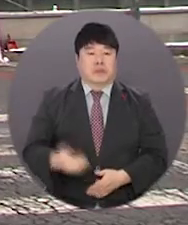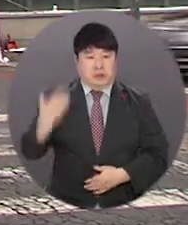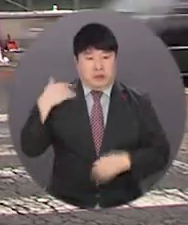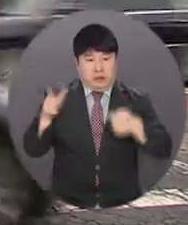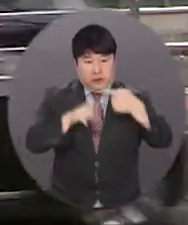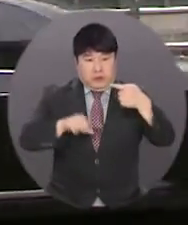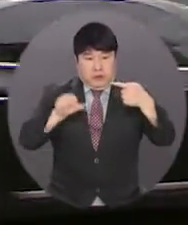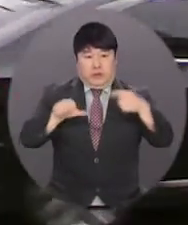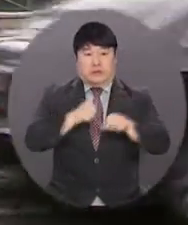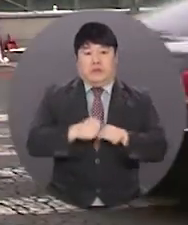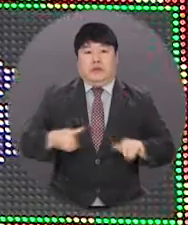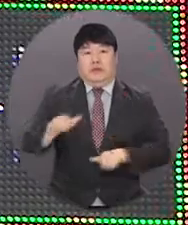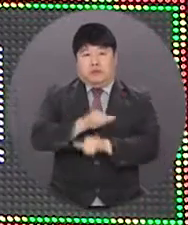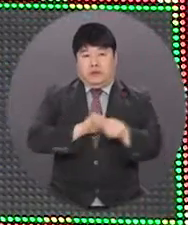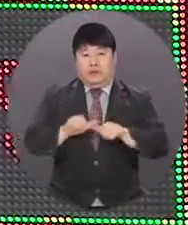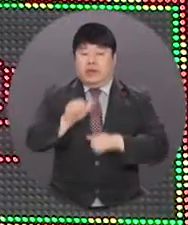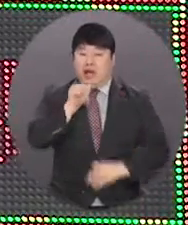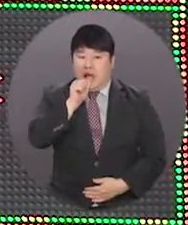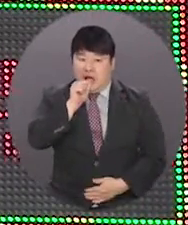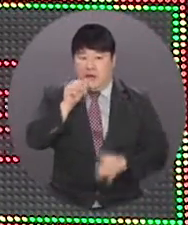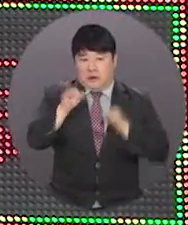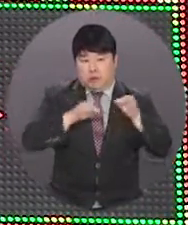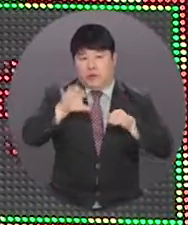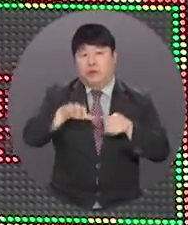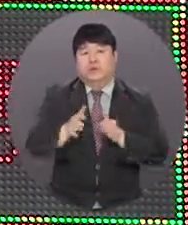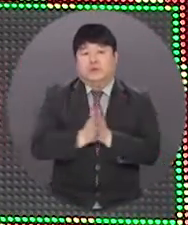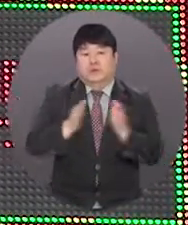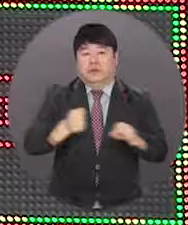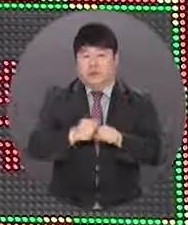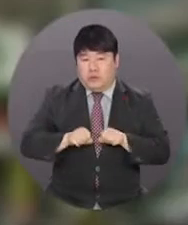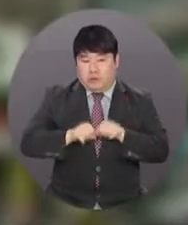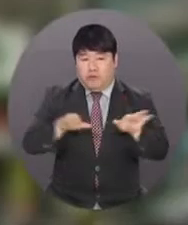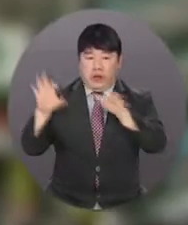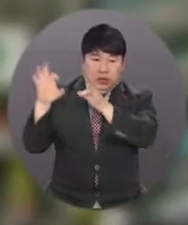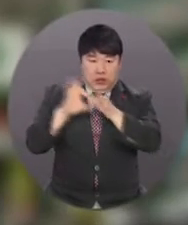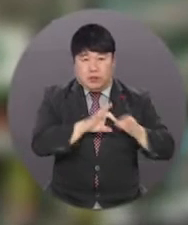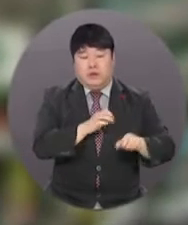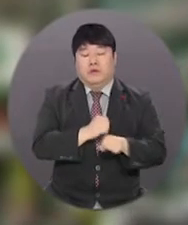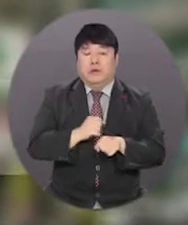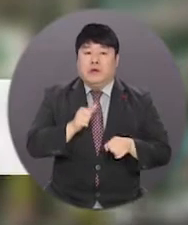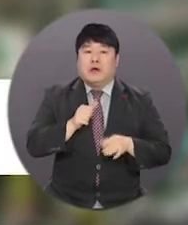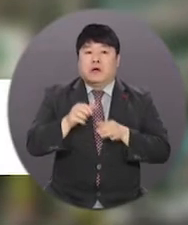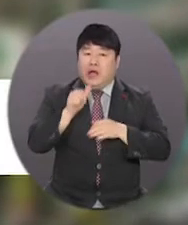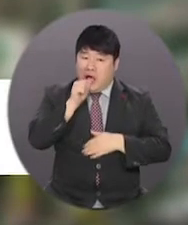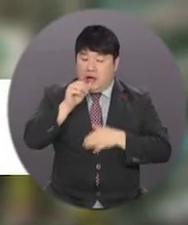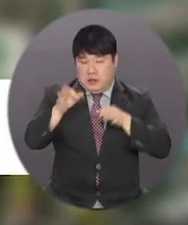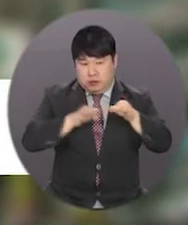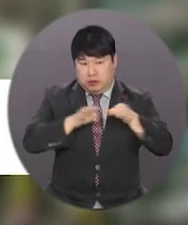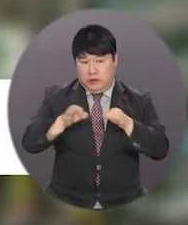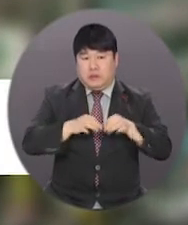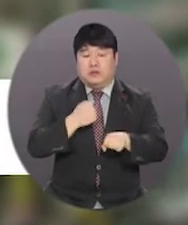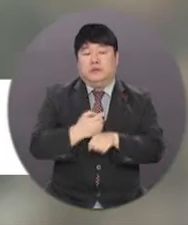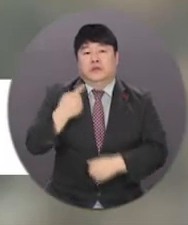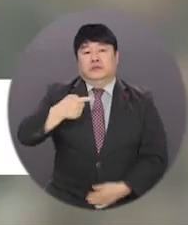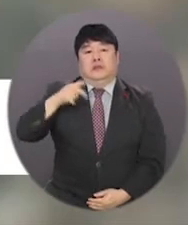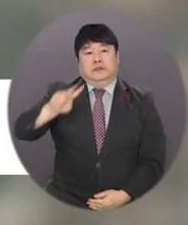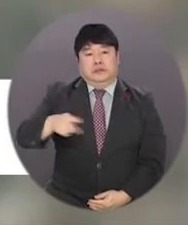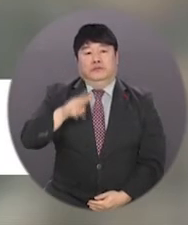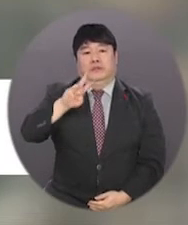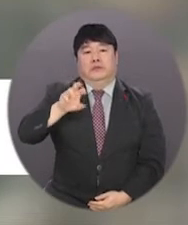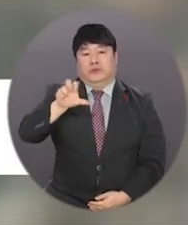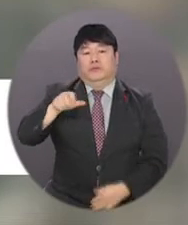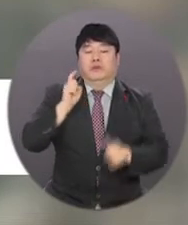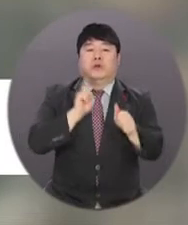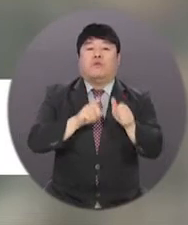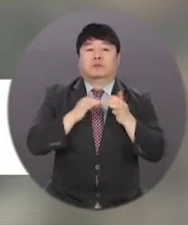지난 1월 5일 양동시장 철물점에서 시작한 확산이 이어지고 있습니다. 철물점 상인인 광주